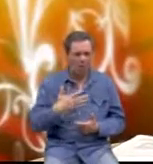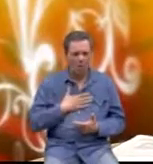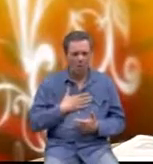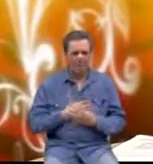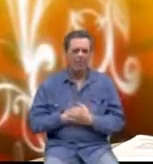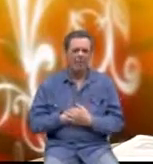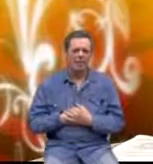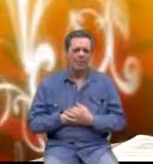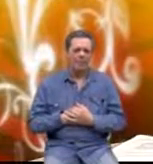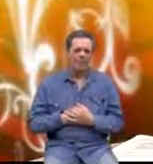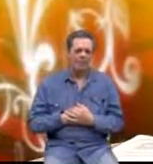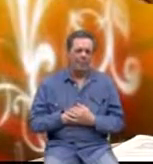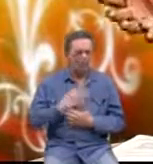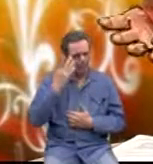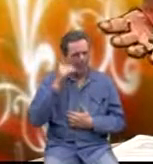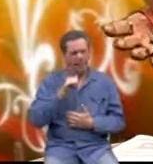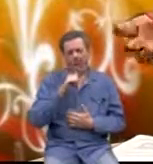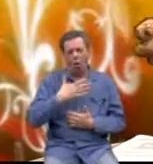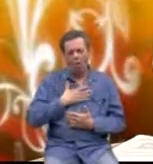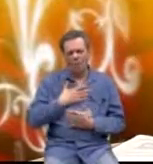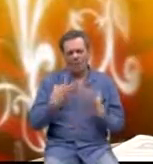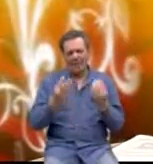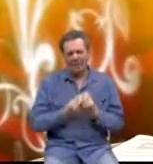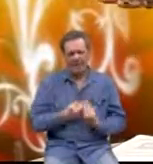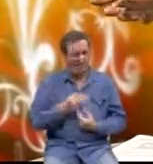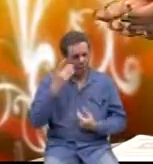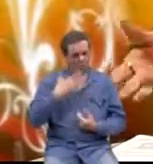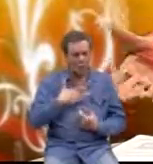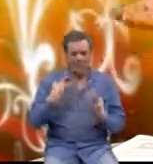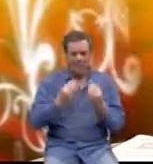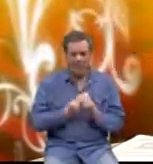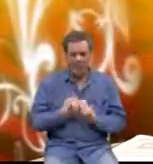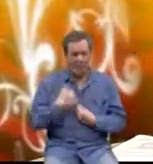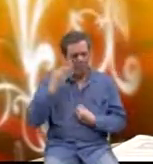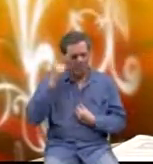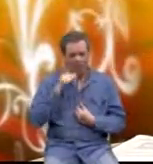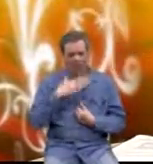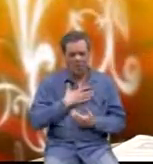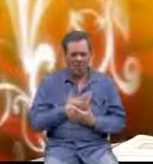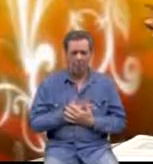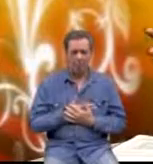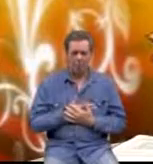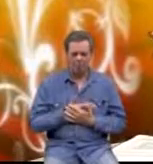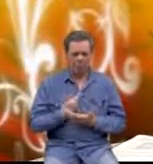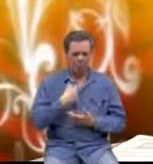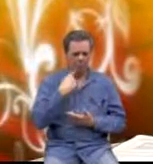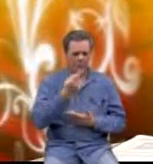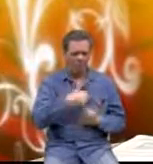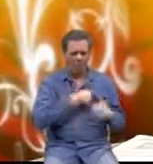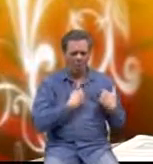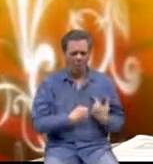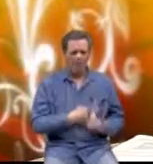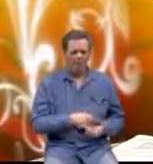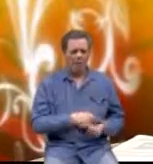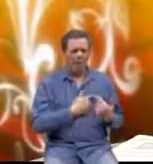sebi, brine se i o svojoj zajednici. Brineći se o svojoj zajednici, on se brine i o sebi. Kao što ste rekli, volonteri. Da. Volonter